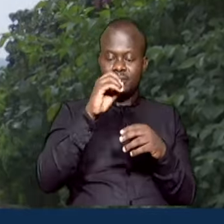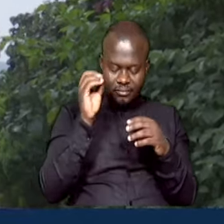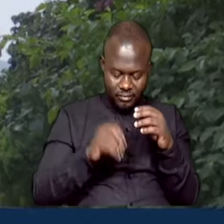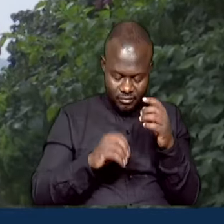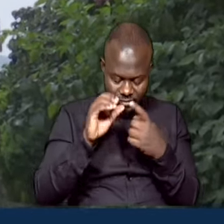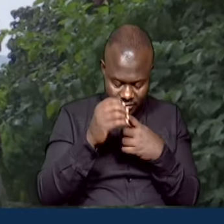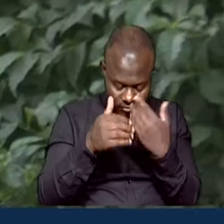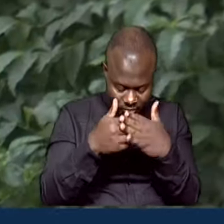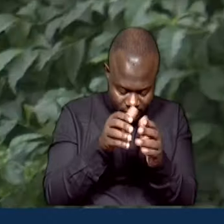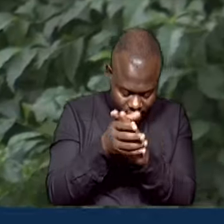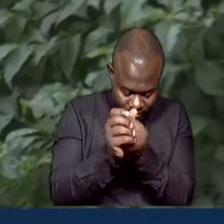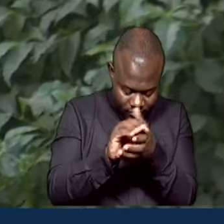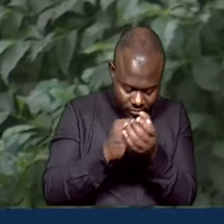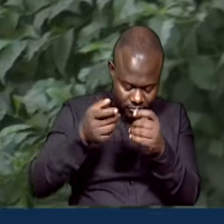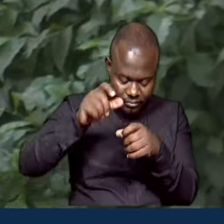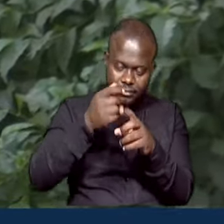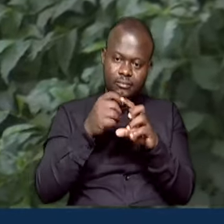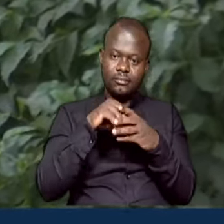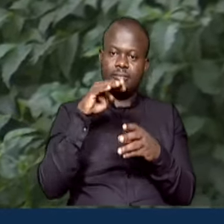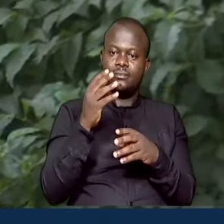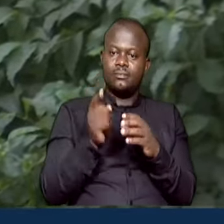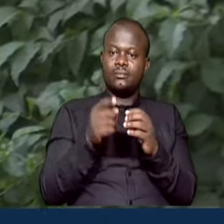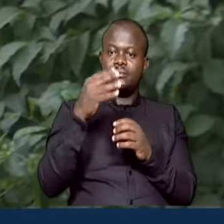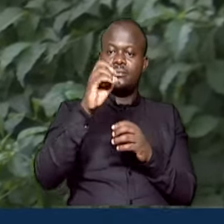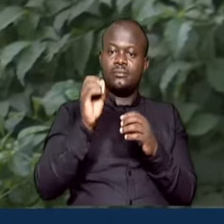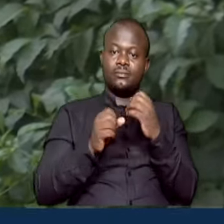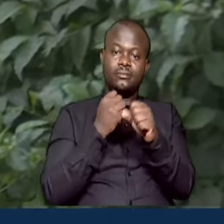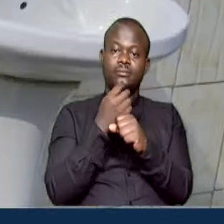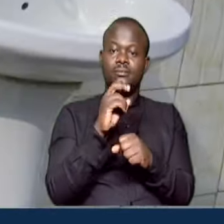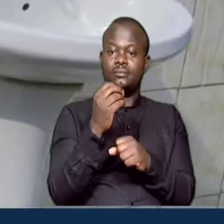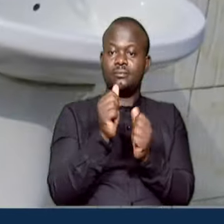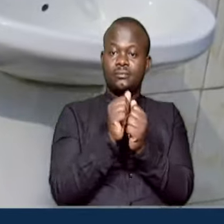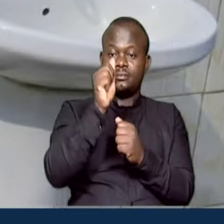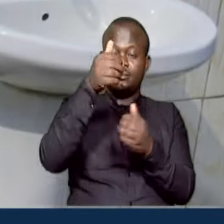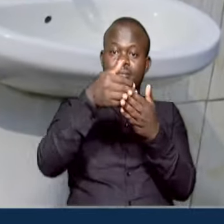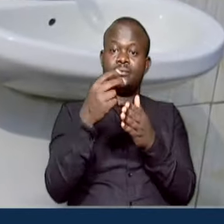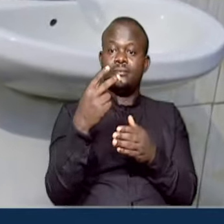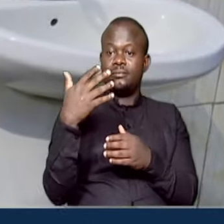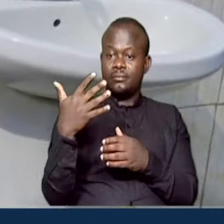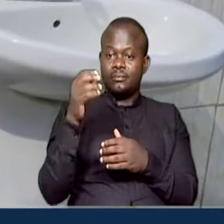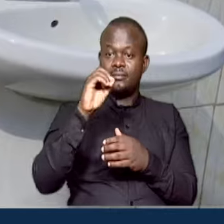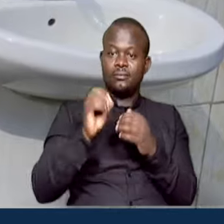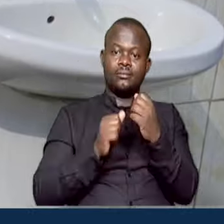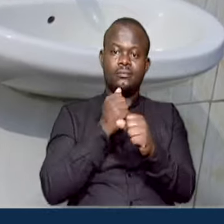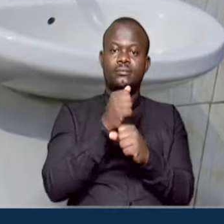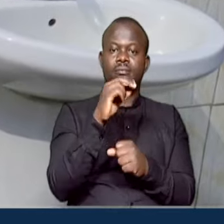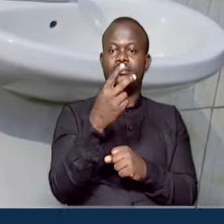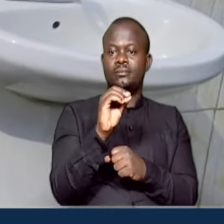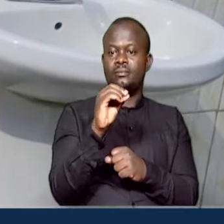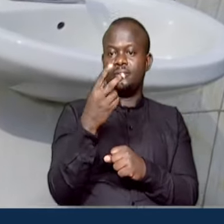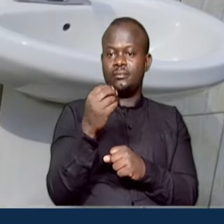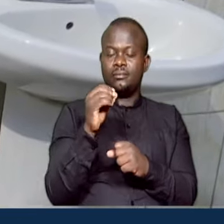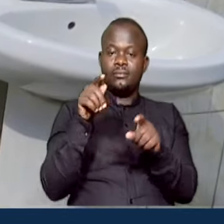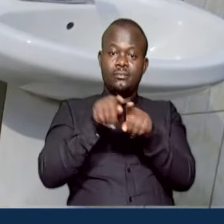wo gukaraba intoki kandi wariyongereye uva kuri 4.4% muri 2015 ugera kuri 25% muri 2020